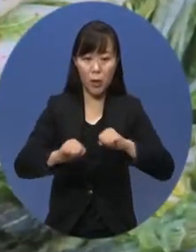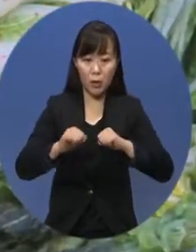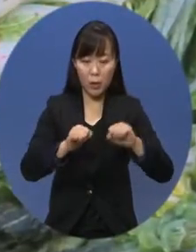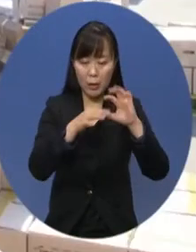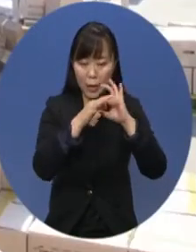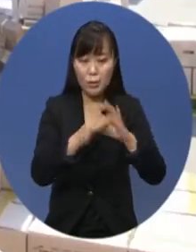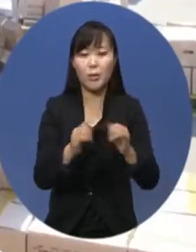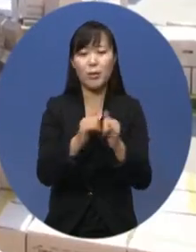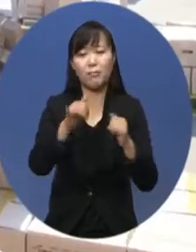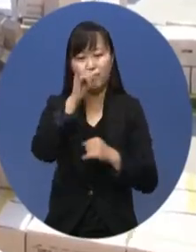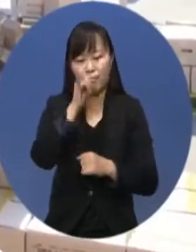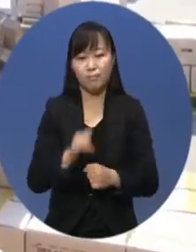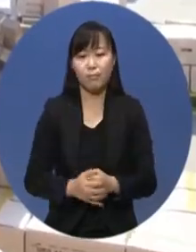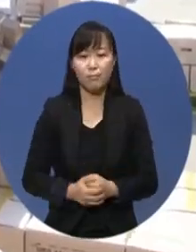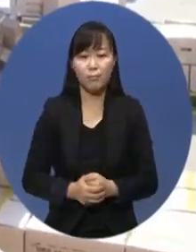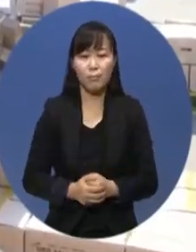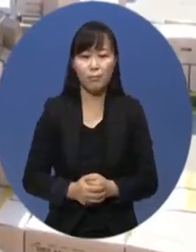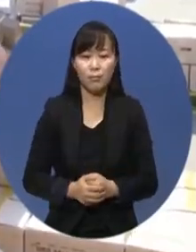이어가는 사람들이 있습니다.